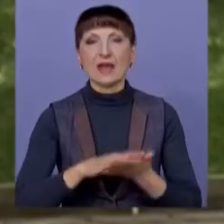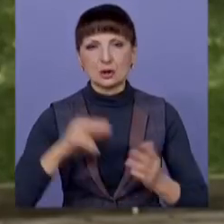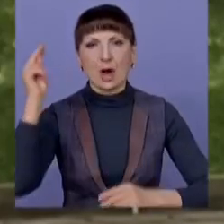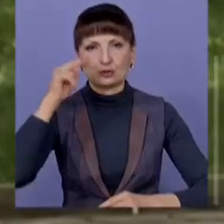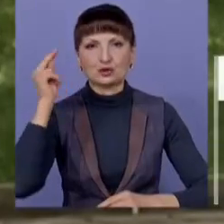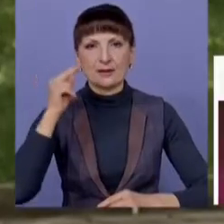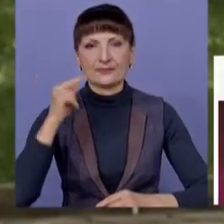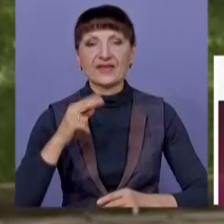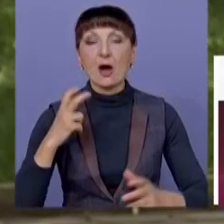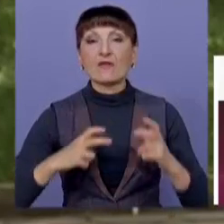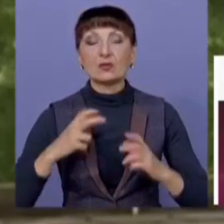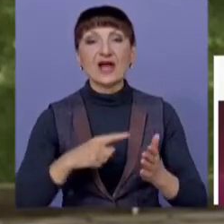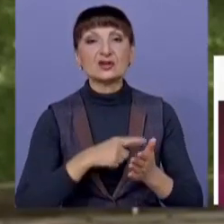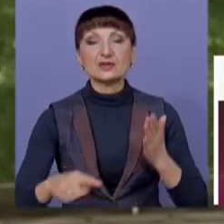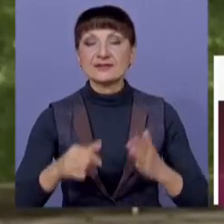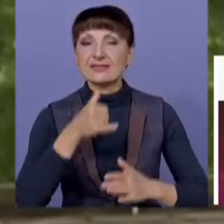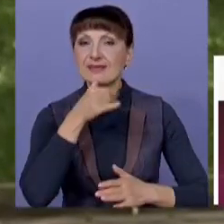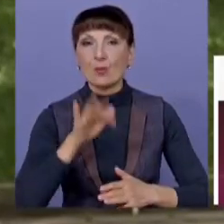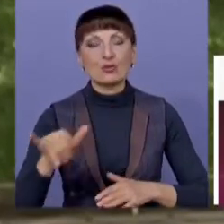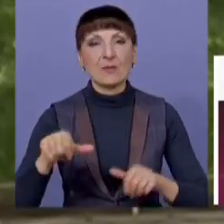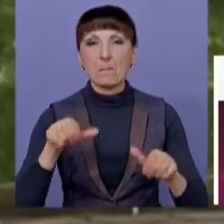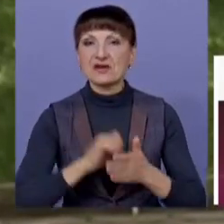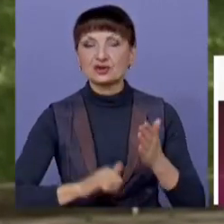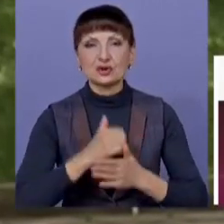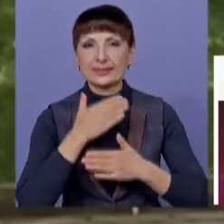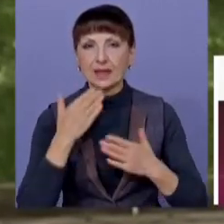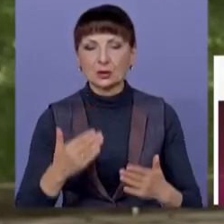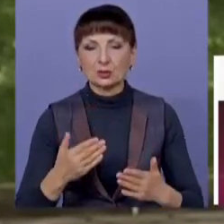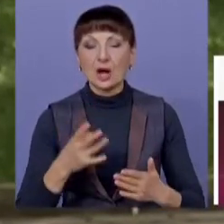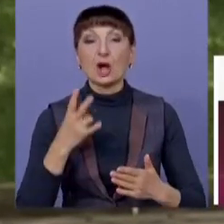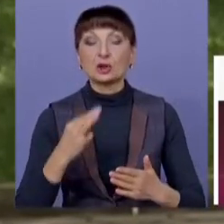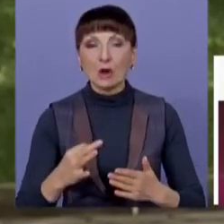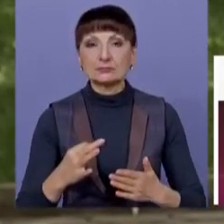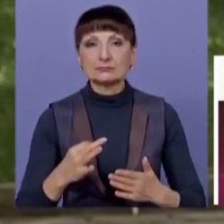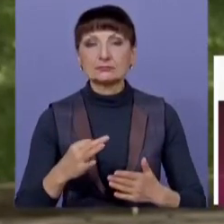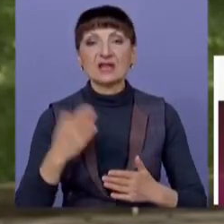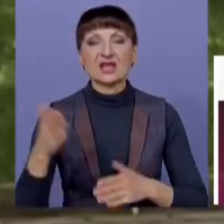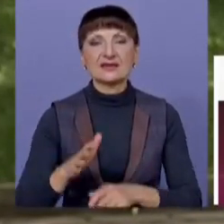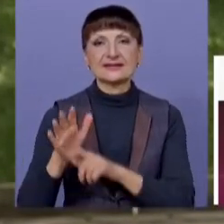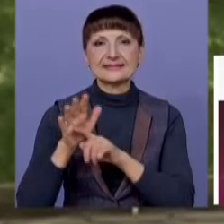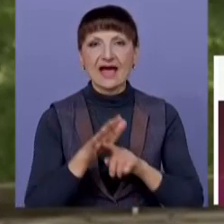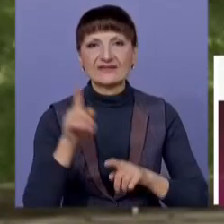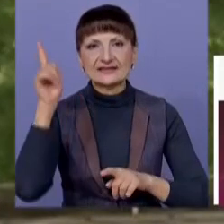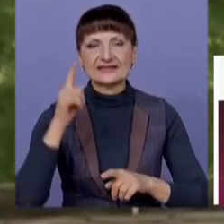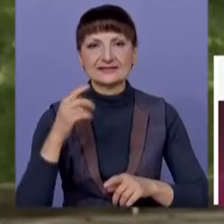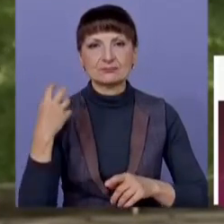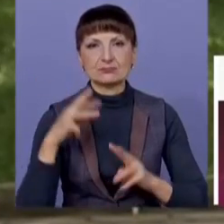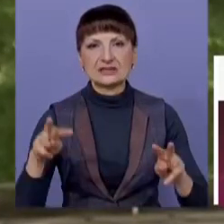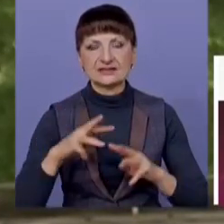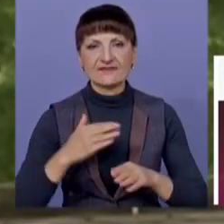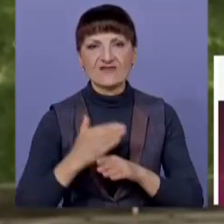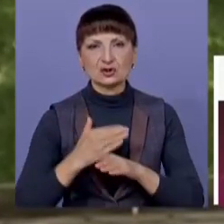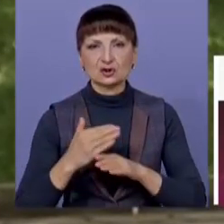одной стороны, вузы нас отчислить не могут, так как нет у них оснований. Но с другой стороны, на них давят сверху о том, что нас обязательно